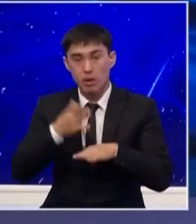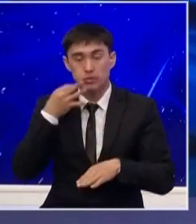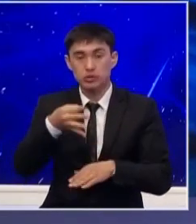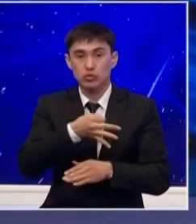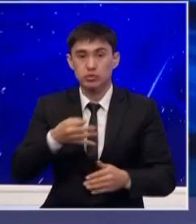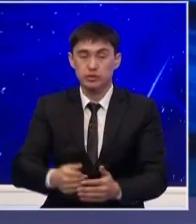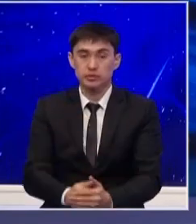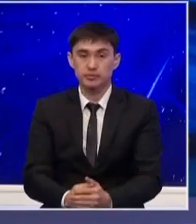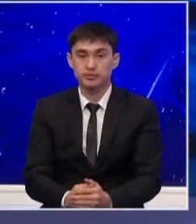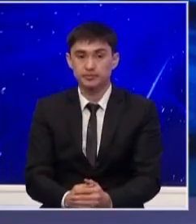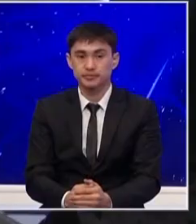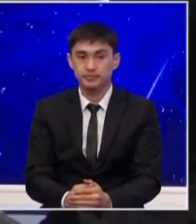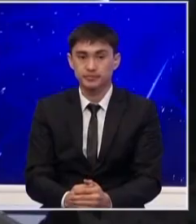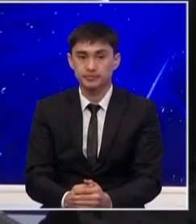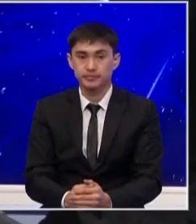Алматинской области.